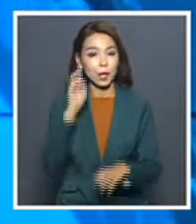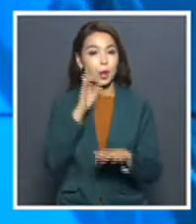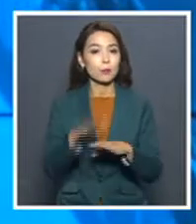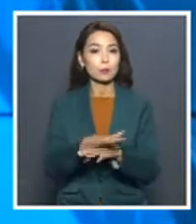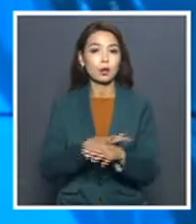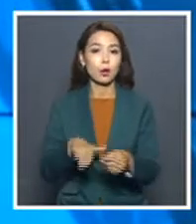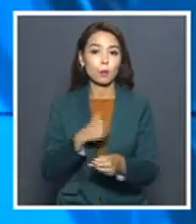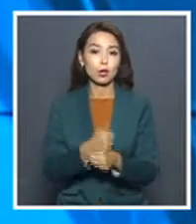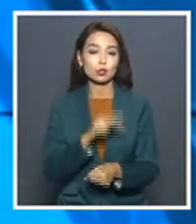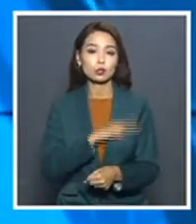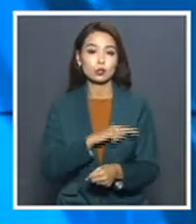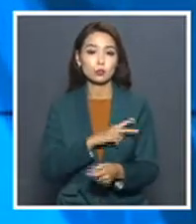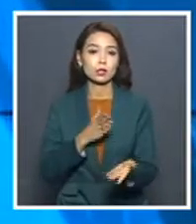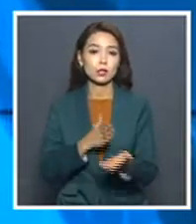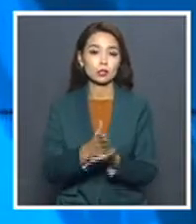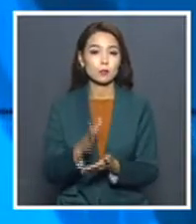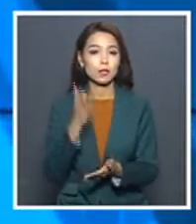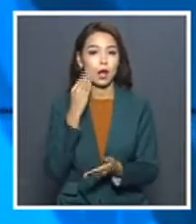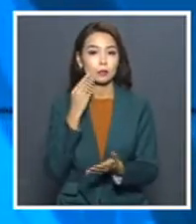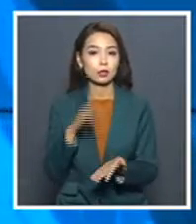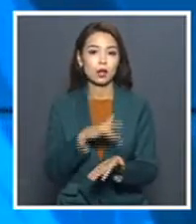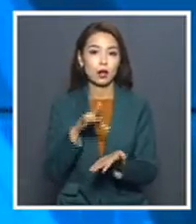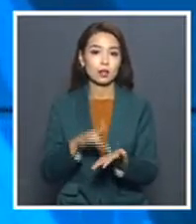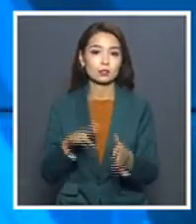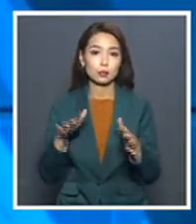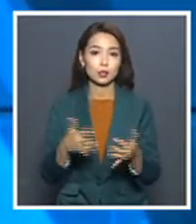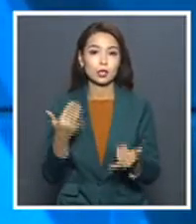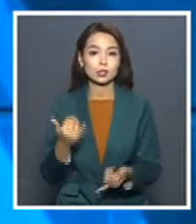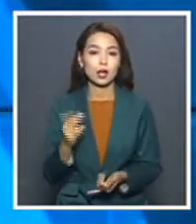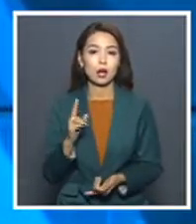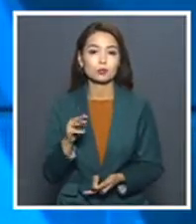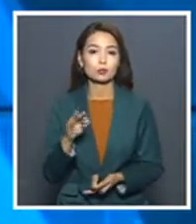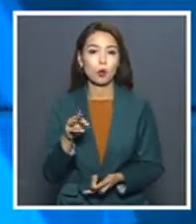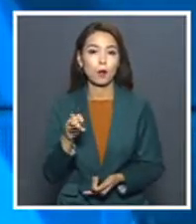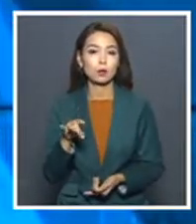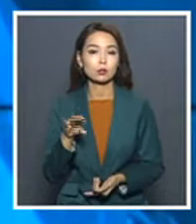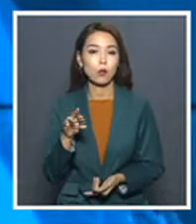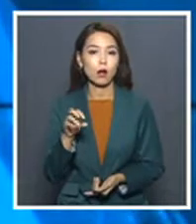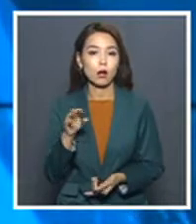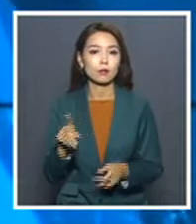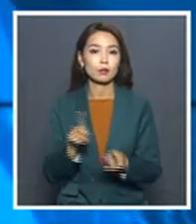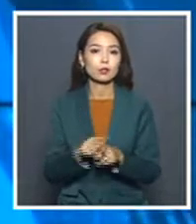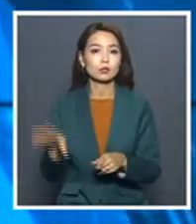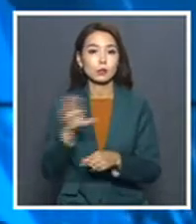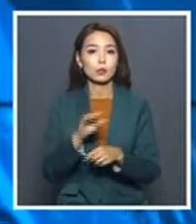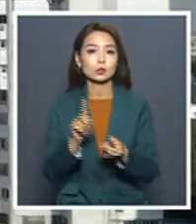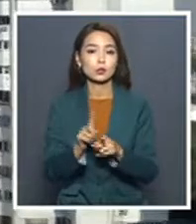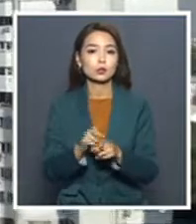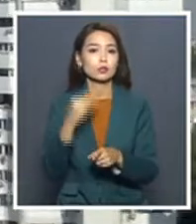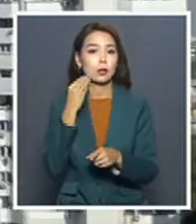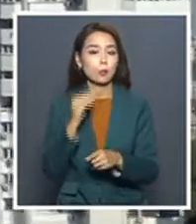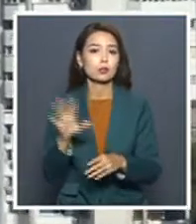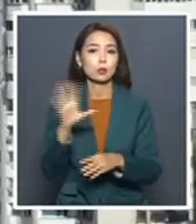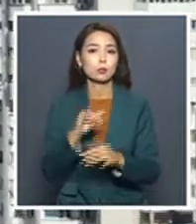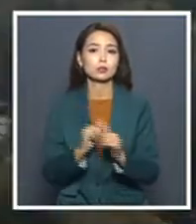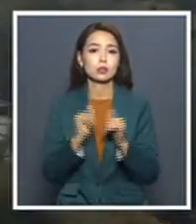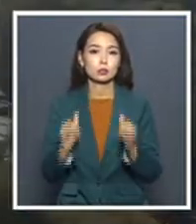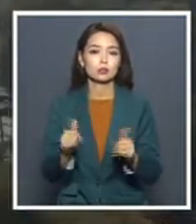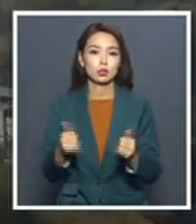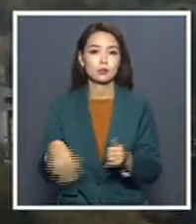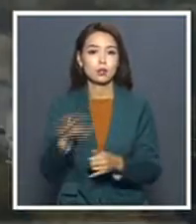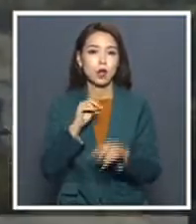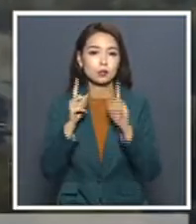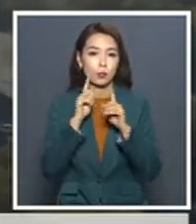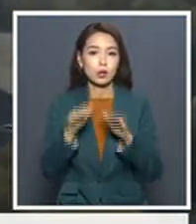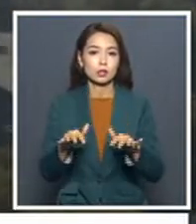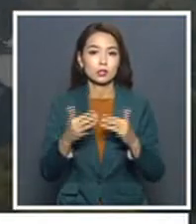Мемлекет басшысы жұмыс сапарымен Алматы қаласында жүр. Қасым Жомарт Тоқаев мегаполисті ілгерілету жөніндегі ірі кеңесті бастамас бұрын.